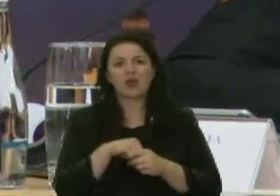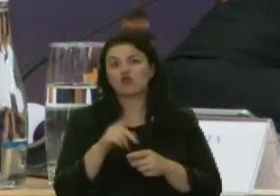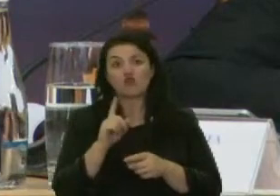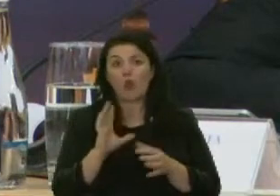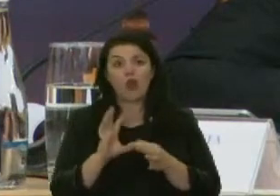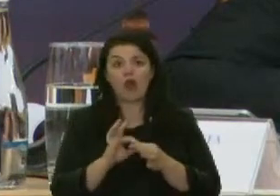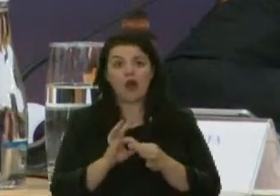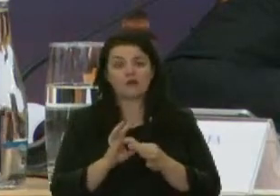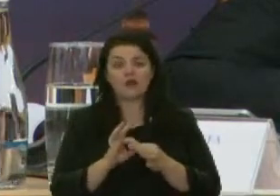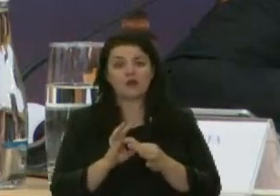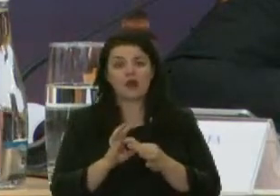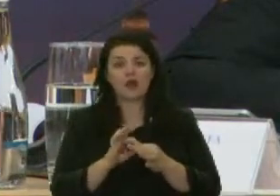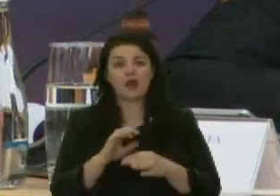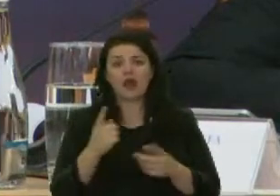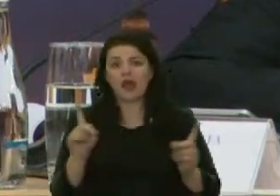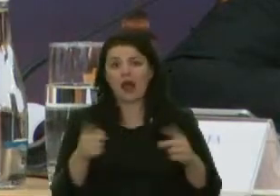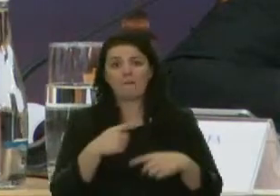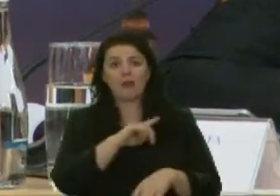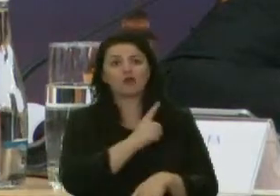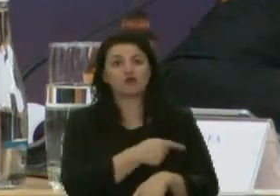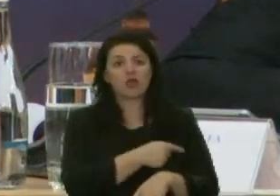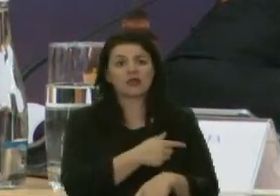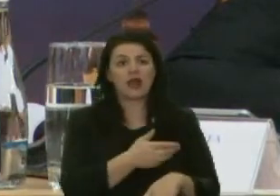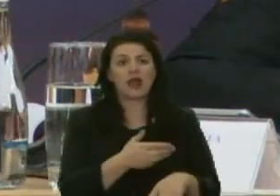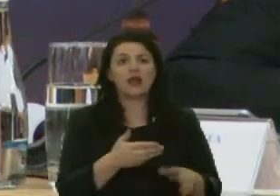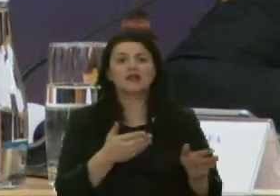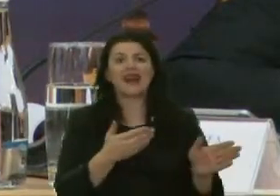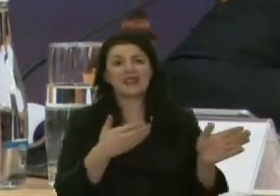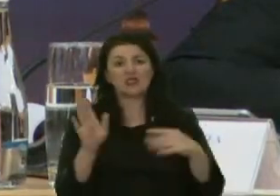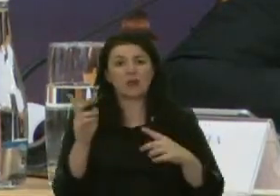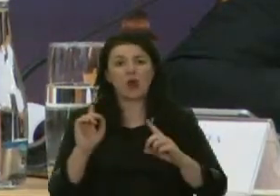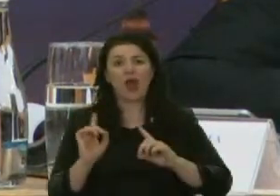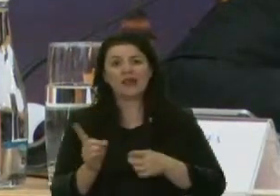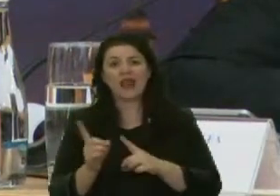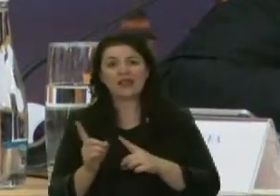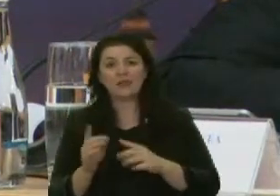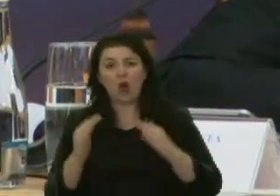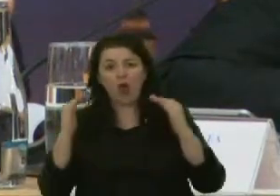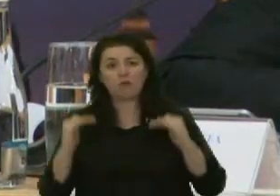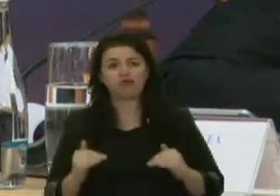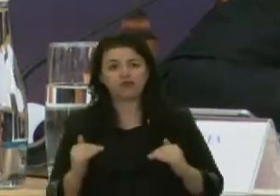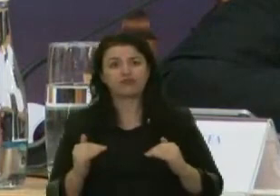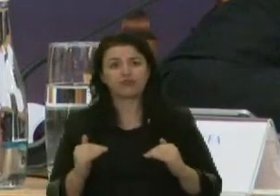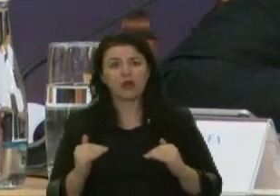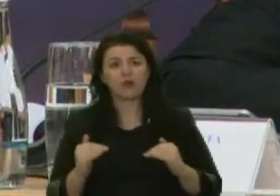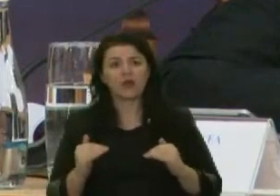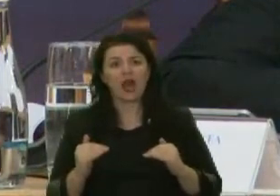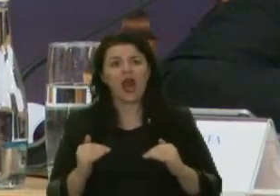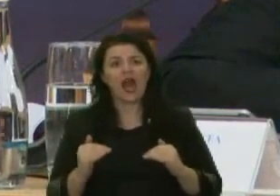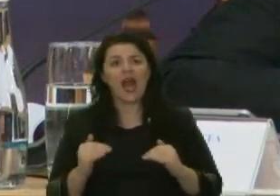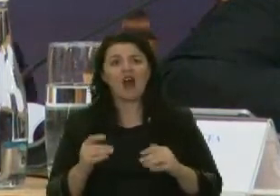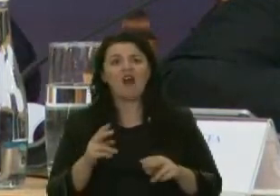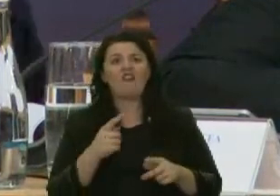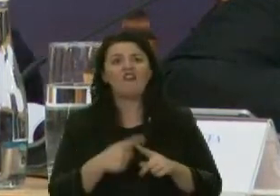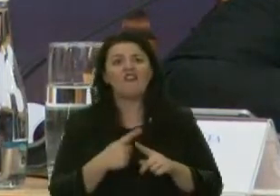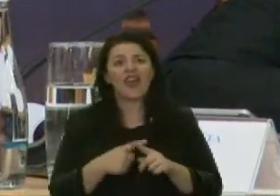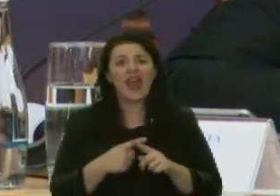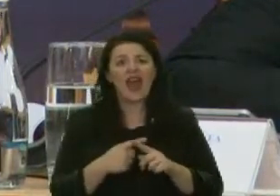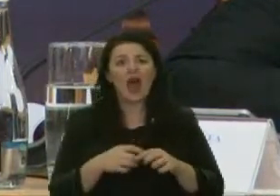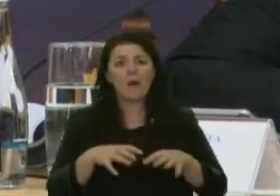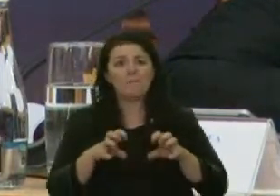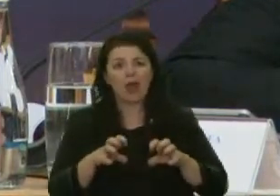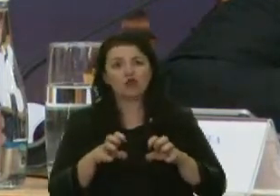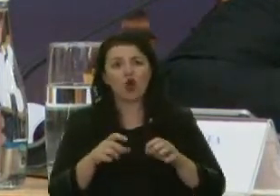de incapacitatea lor ci faptul că odată cu începerea războiului căderea pieței greutățile de procurare a fier betonului și celelalte costuri i au